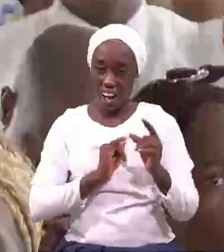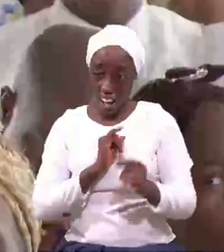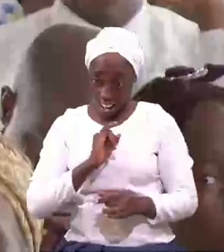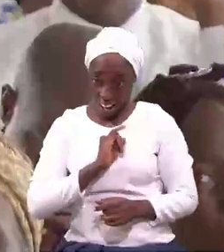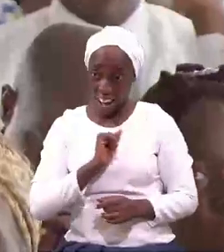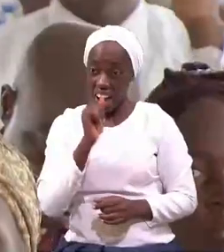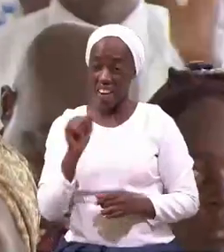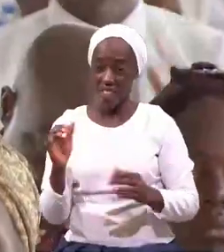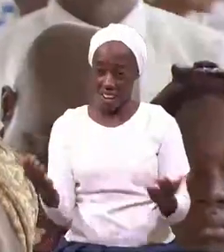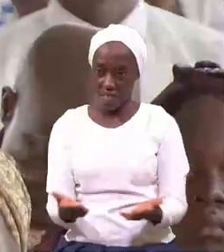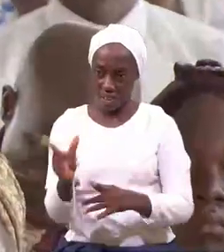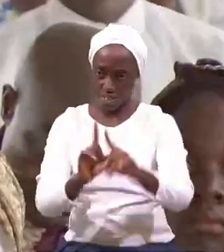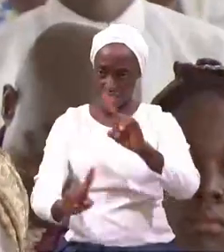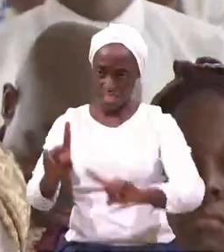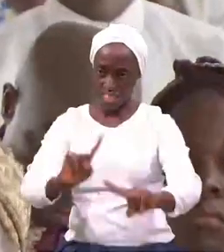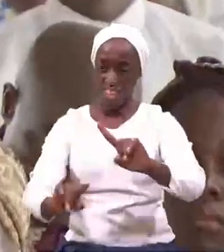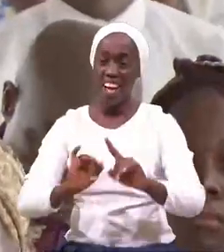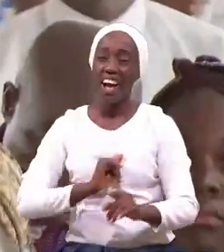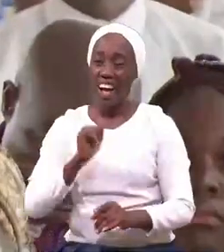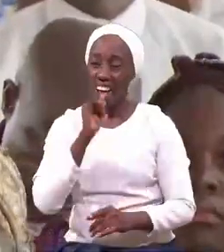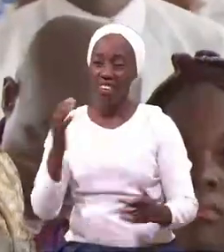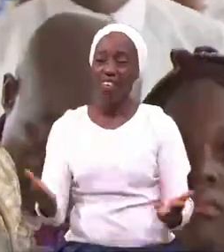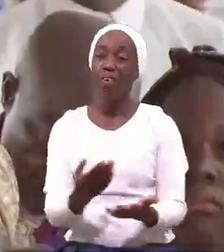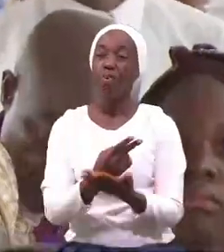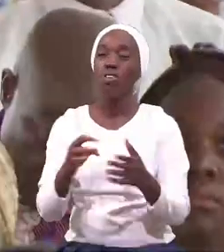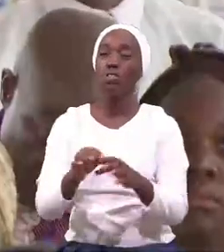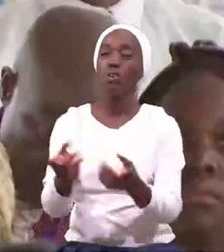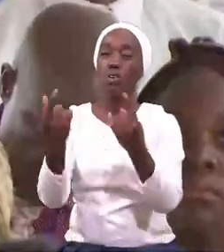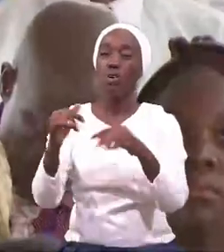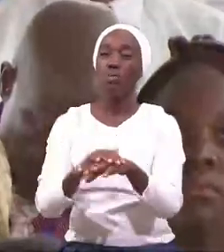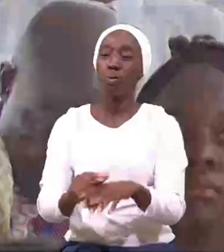disponible. Le Saint-Esprit viendra sur toi.